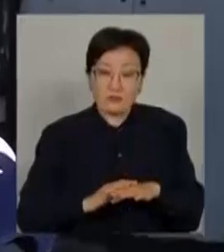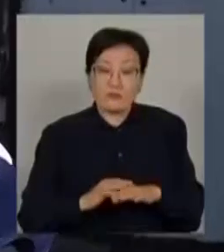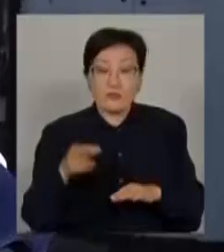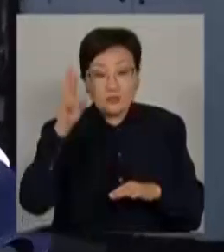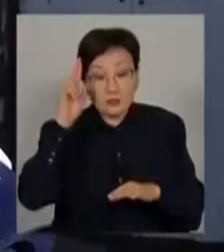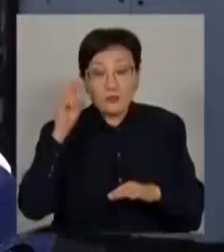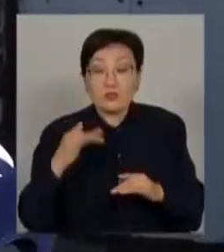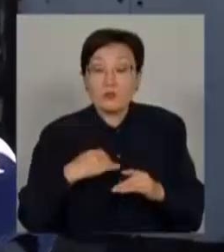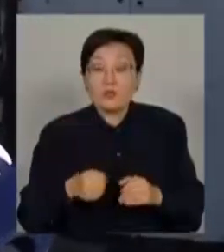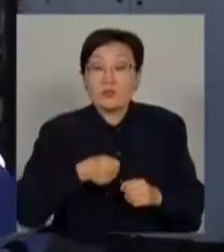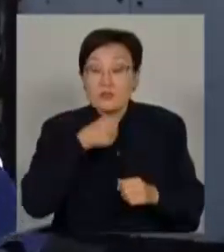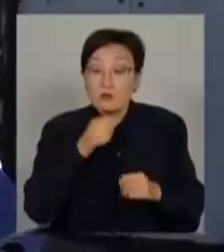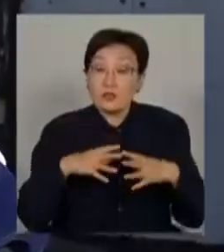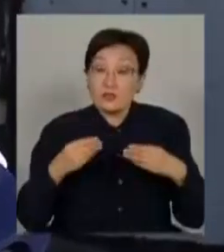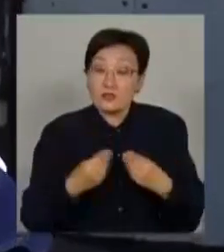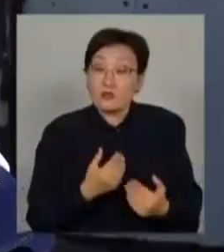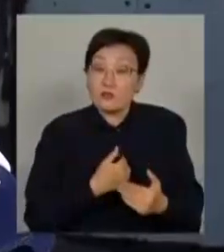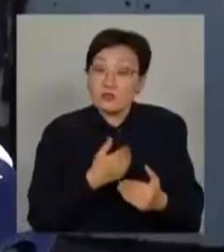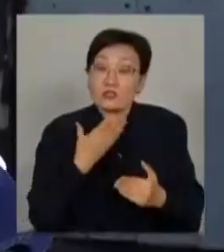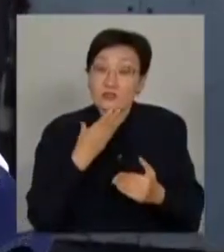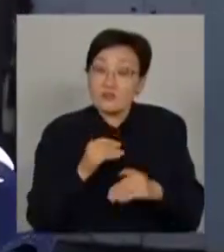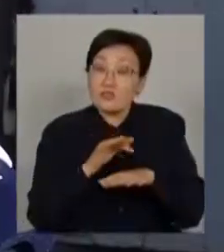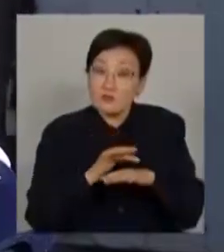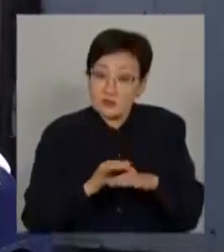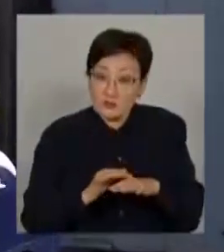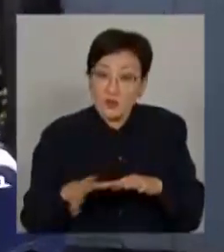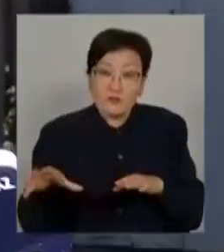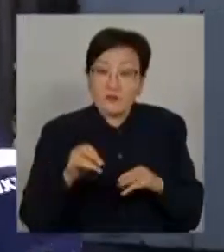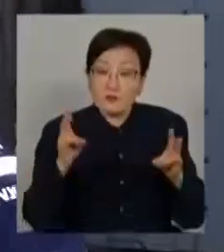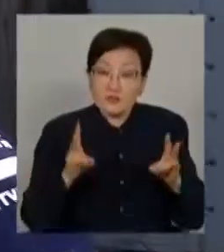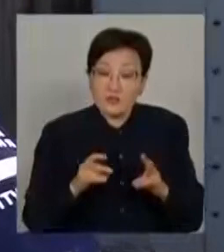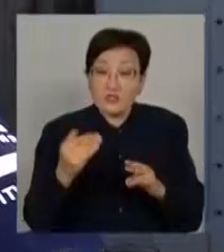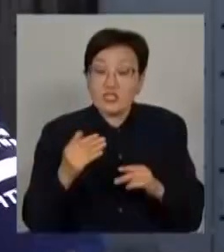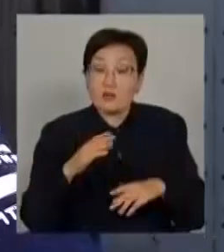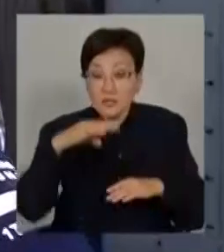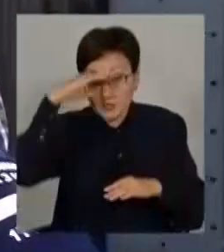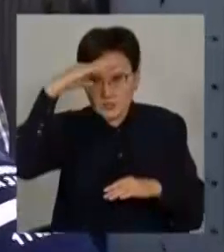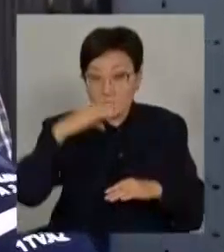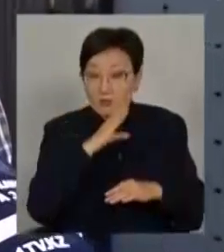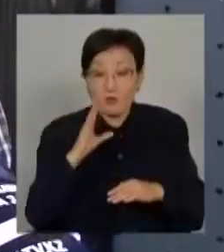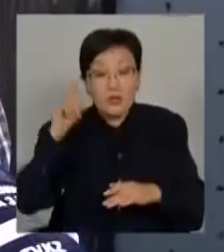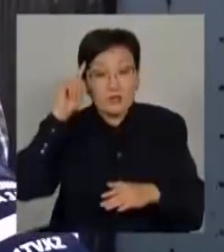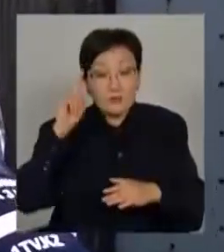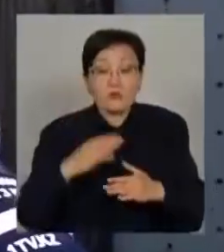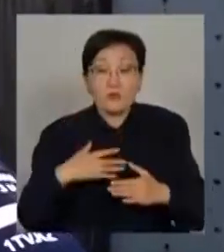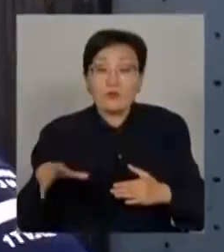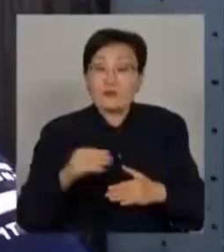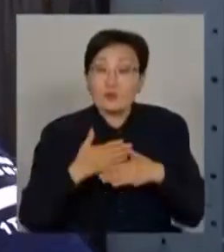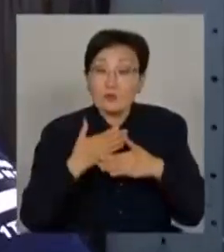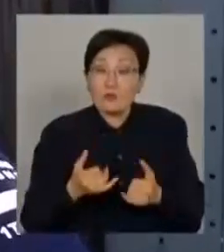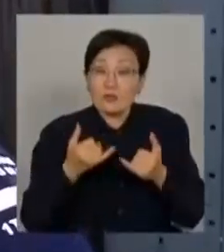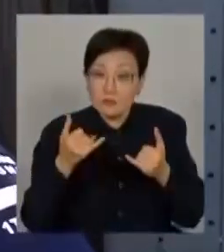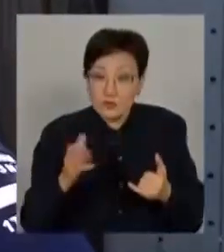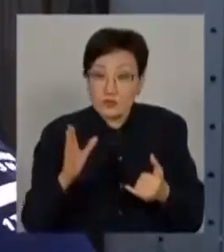дядя Казбека и старший в семье, я хочу принести свои извинения всем пострадавшим и их родителям. Уверяю, что мы окажем всю